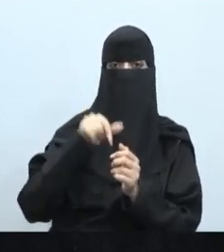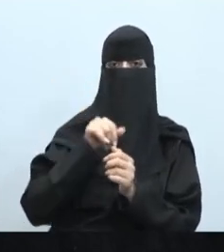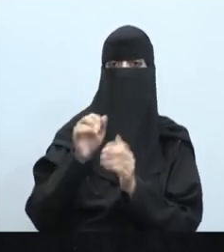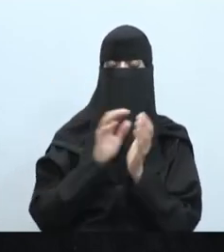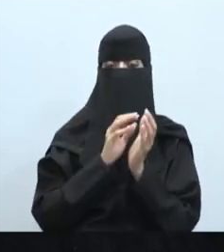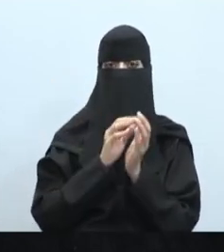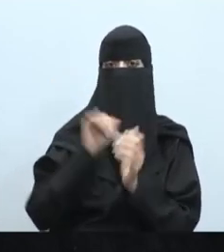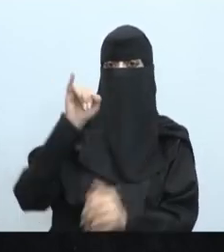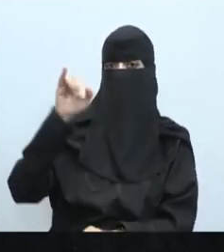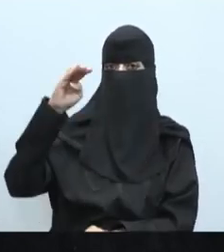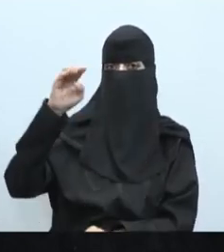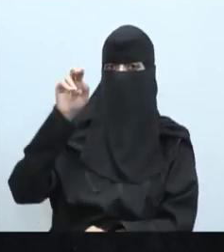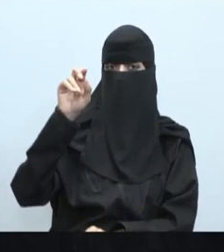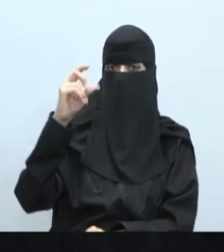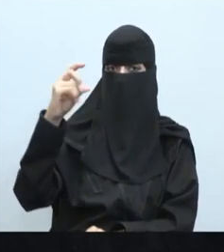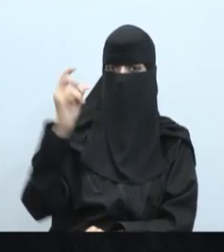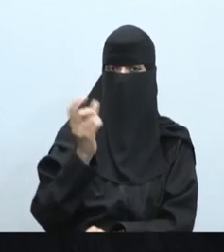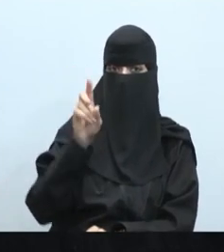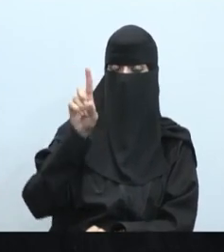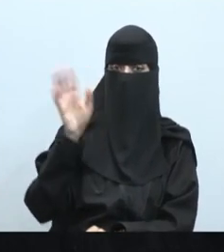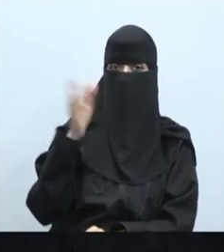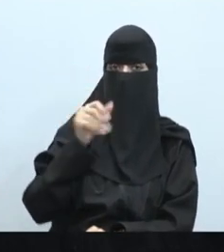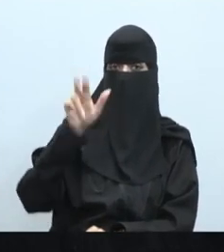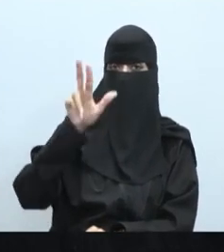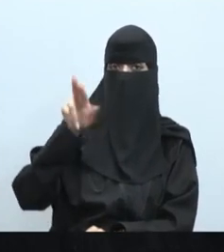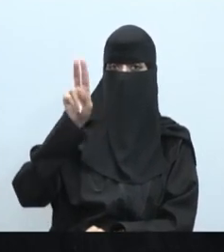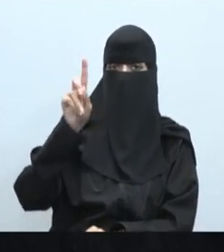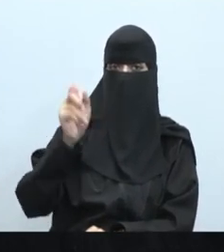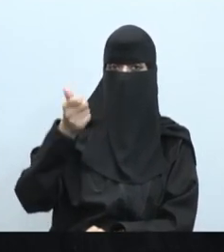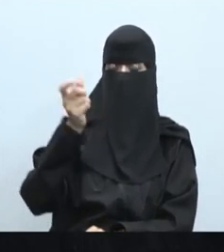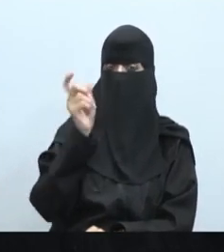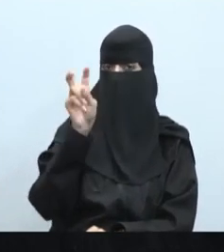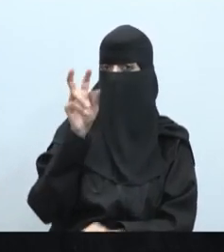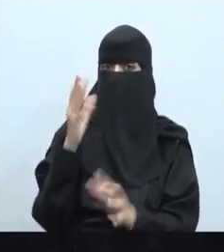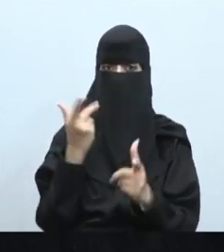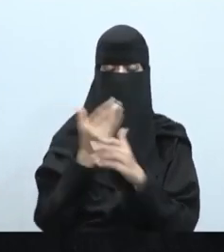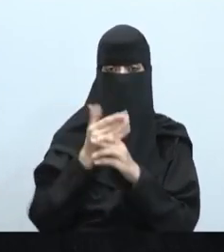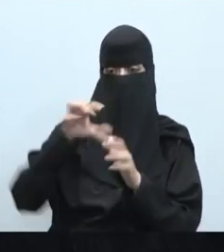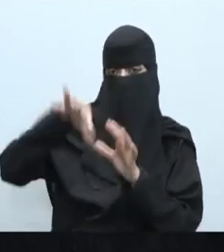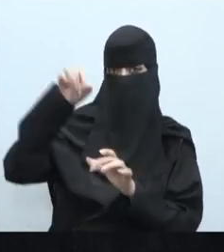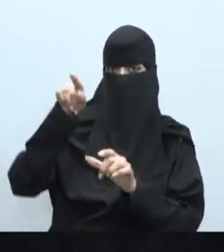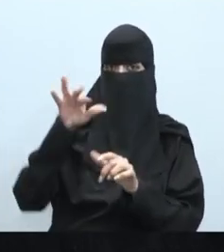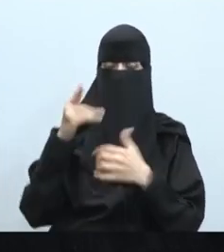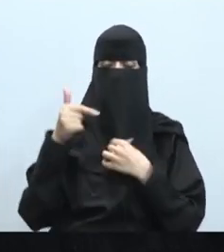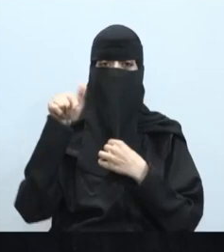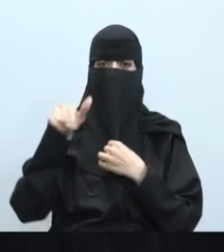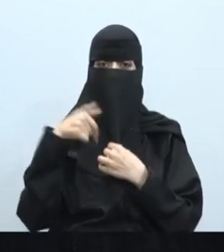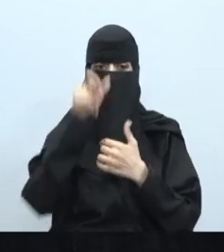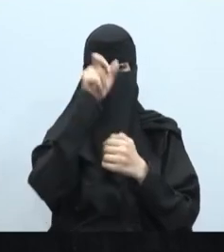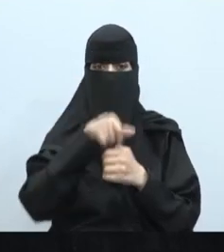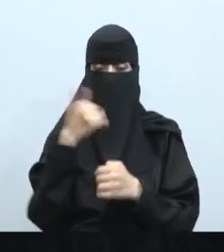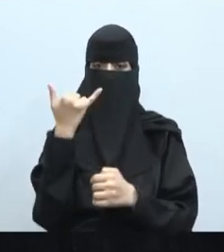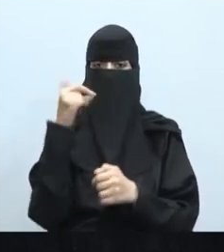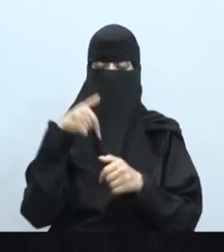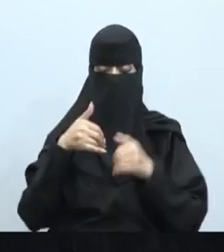مجره درب التبانه لماذا سميت بهذا الاسم احسنتم لان العرب شبهوها